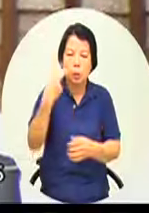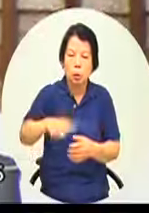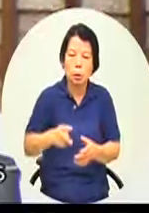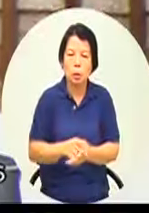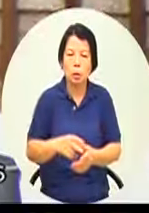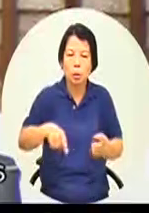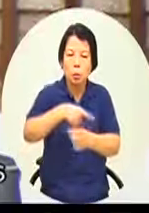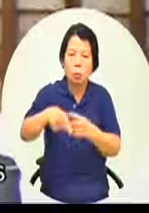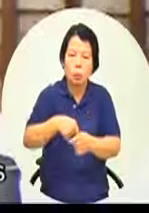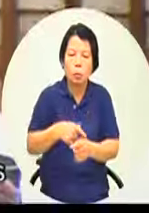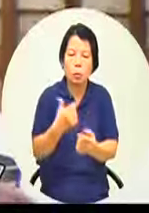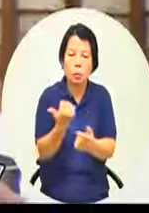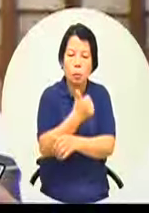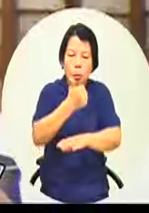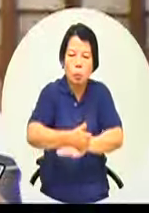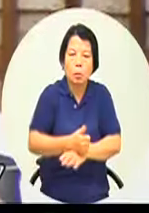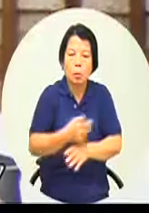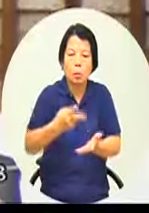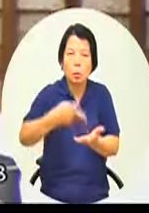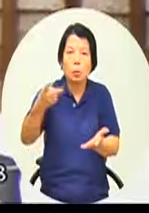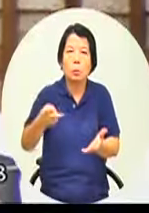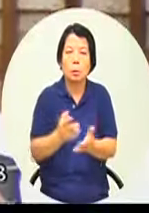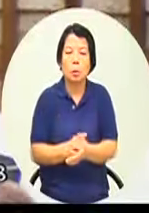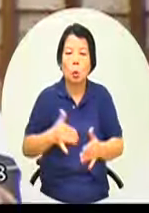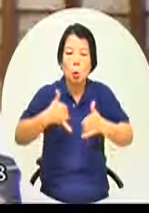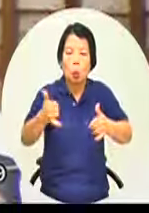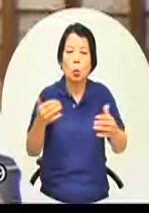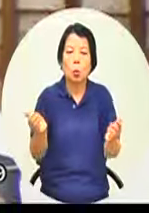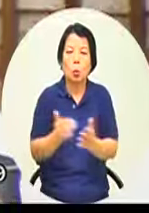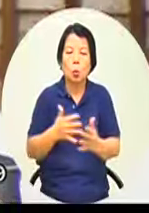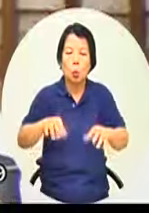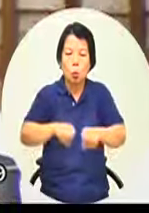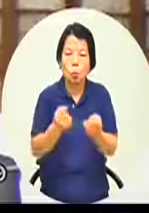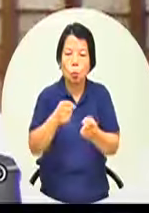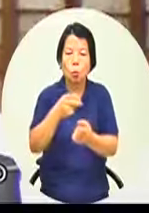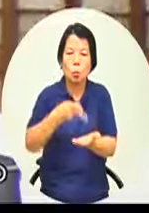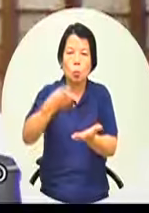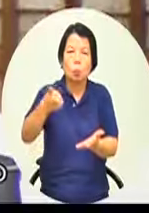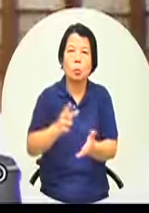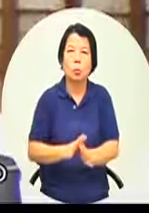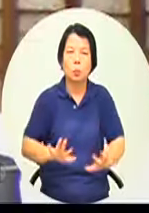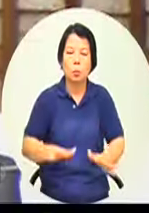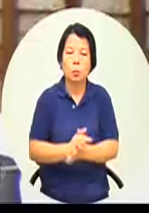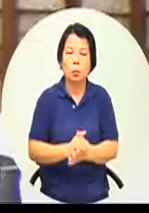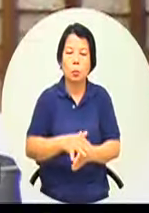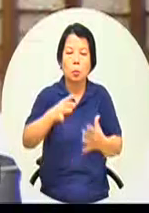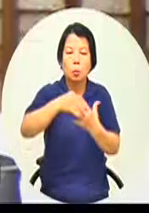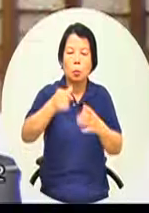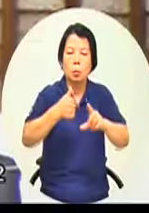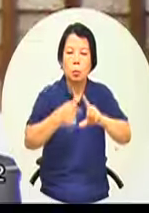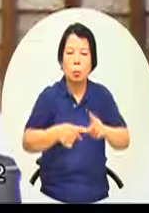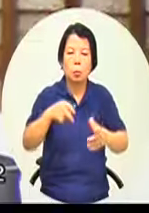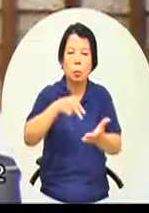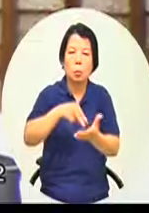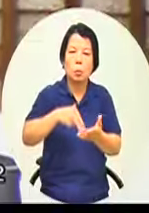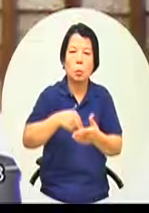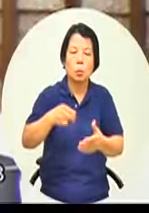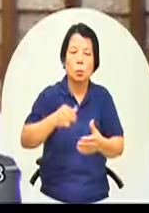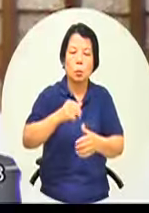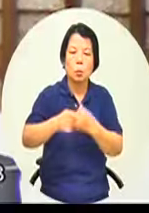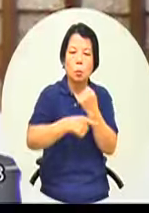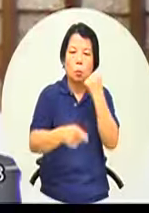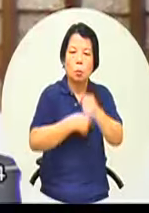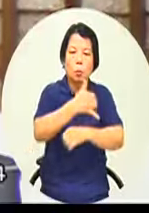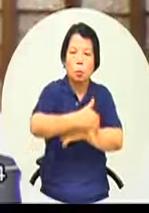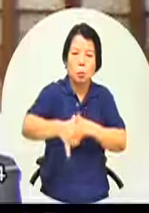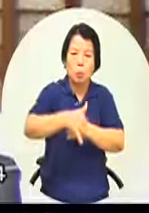哈。路塌了2次，逼着我们选区的立法委员哈，为了要对市民朋友交代，